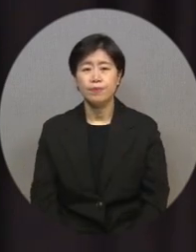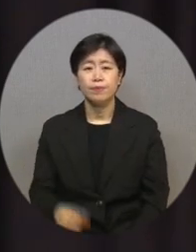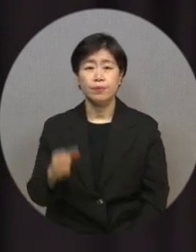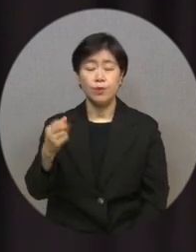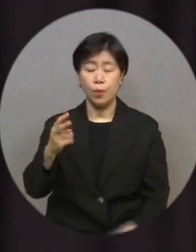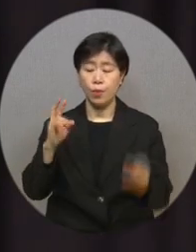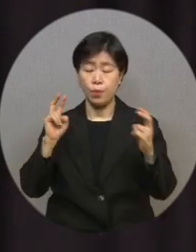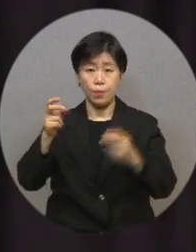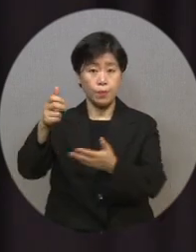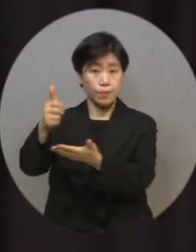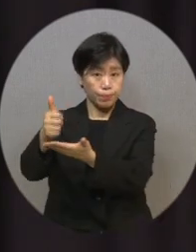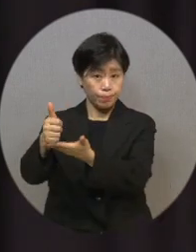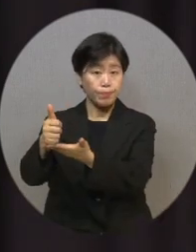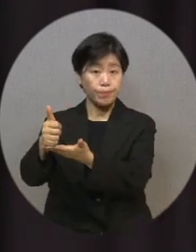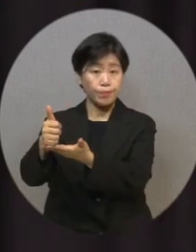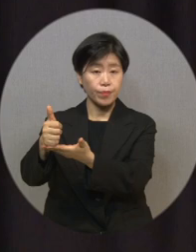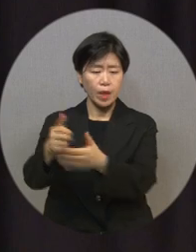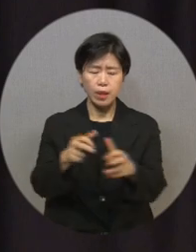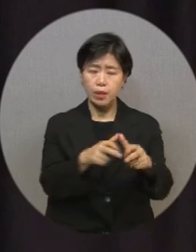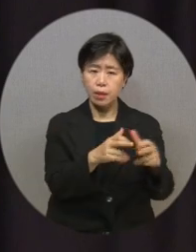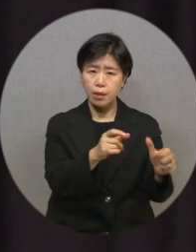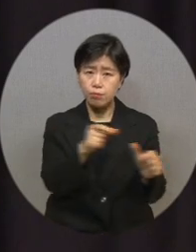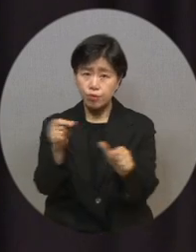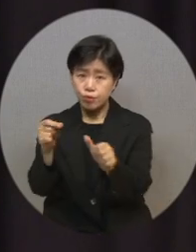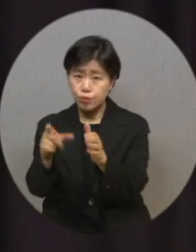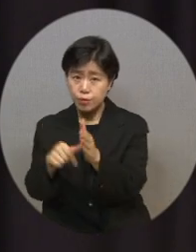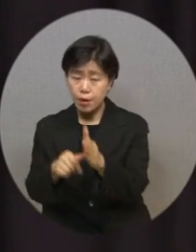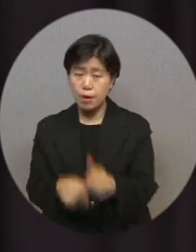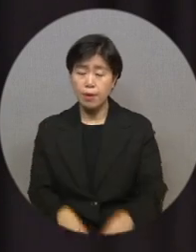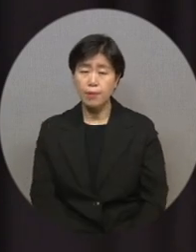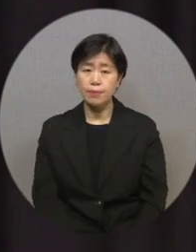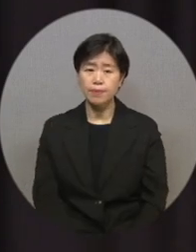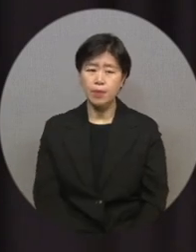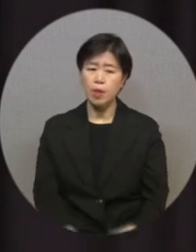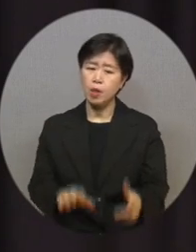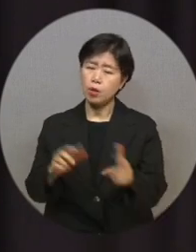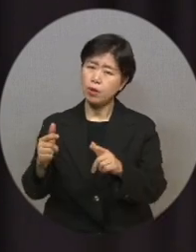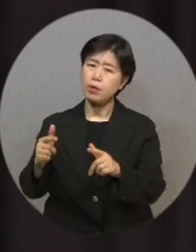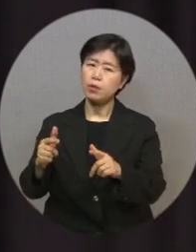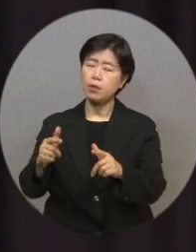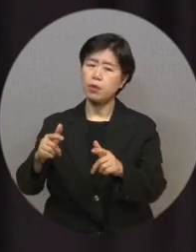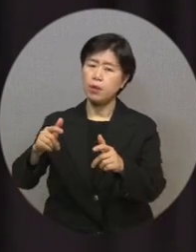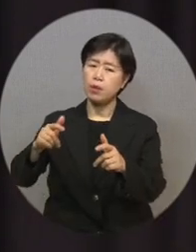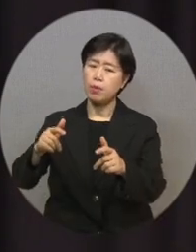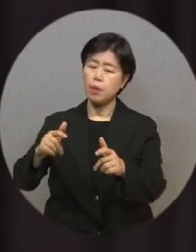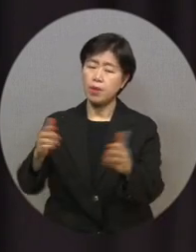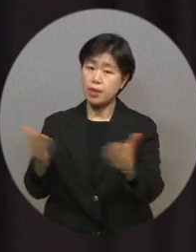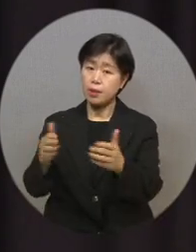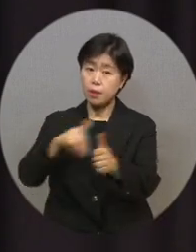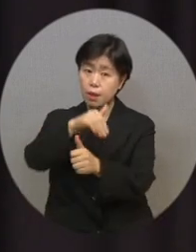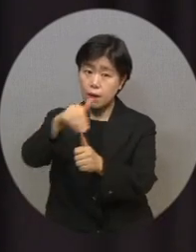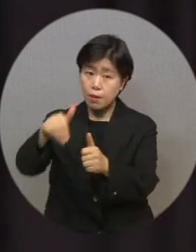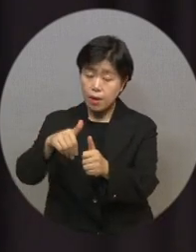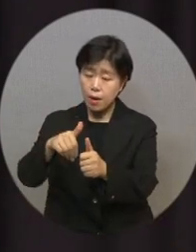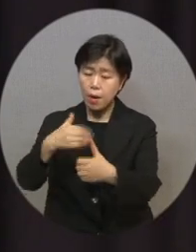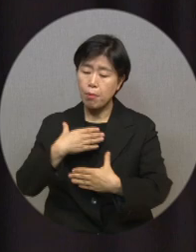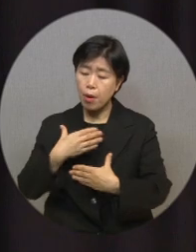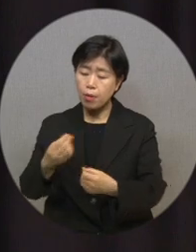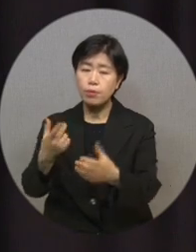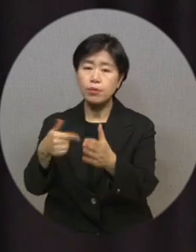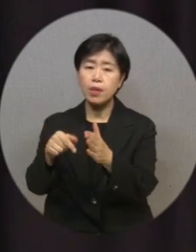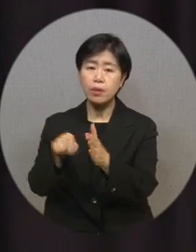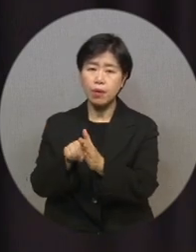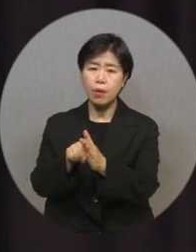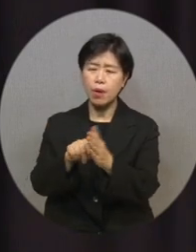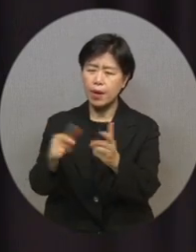고용하기에 좀 고용할 때 장애인 분들이 생산 활동을 좀 편리하기 위한 기계 장비를 저희가 지원을 한다거나 아니면은 아까 이제